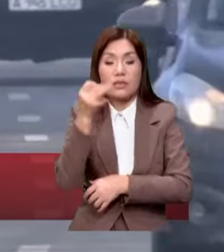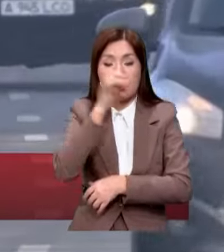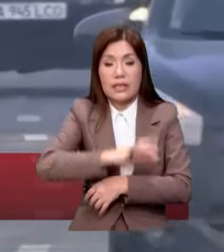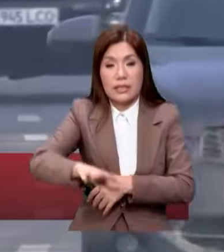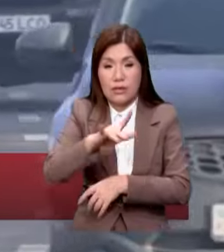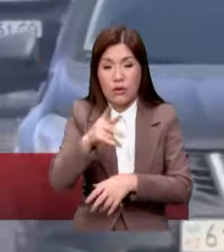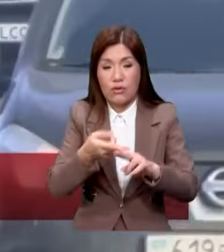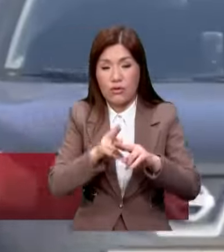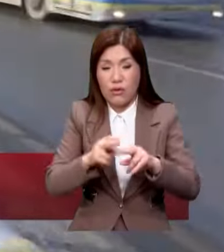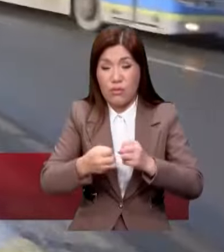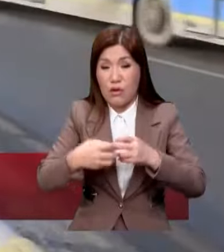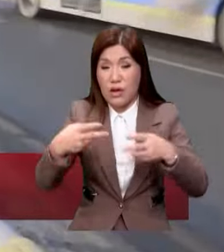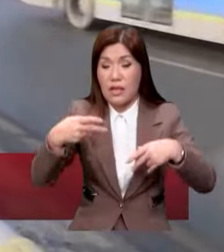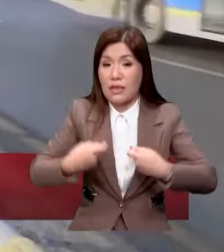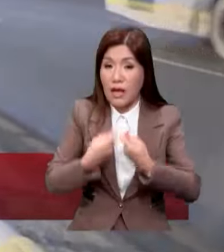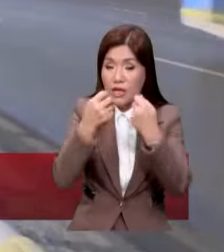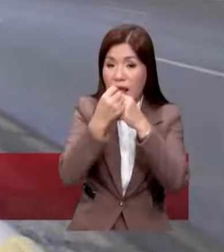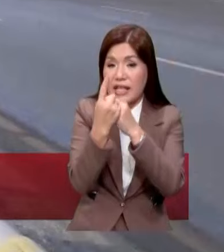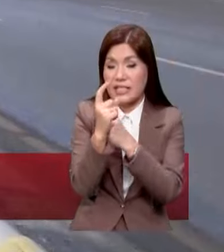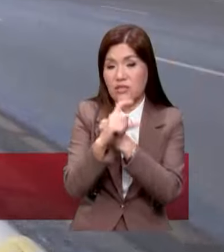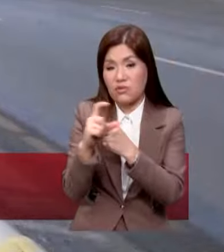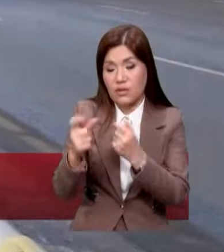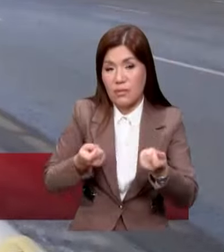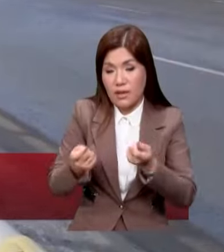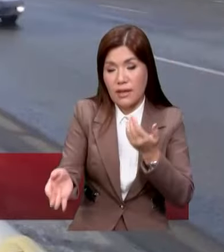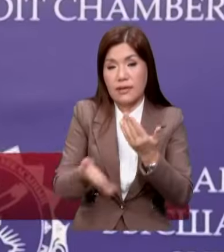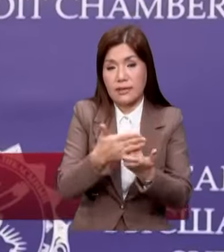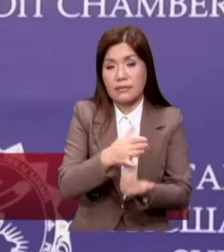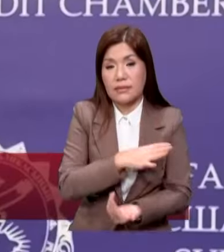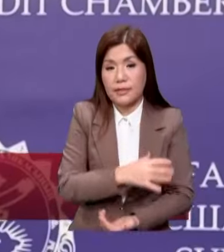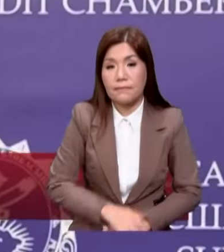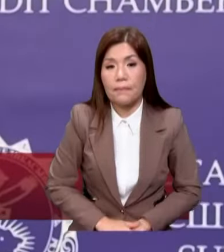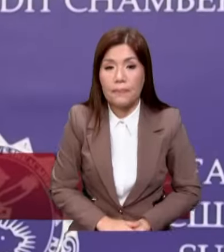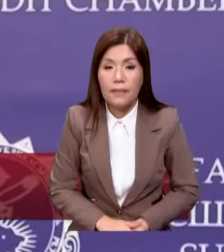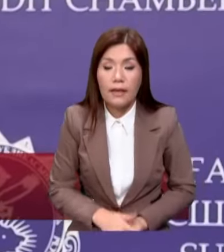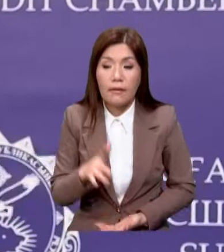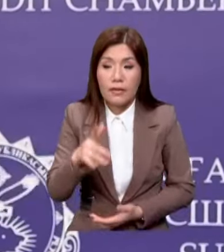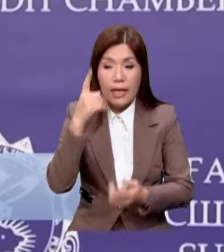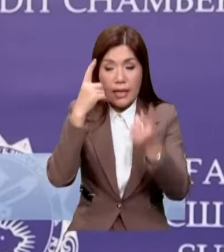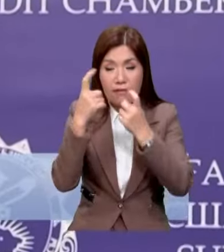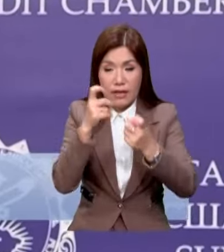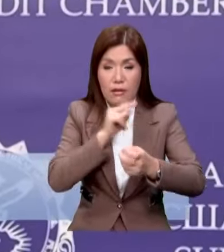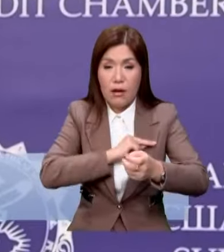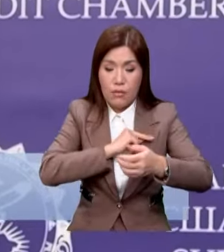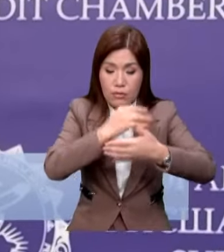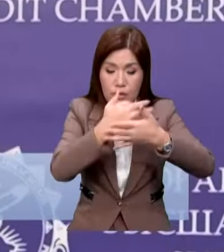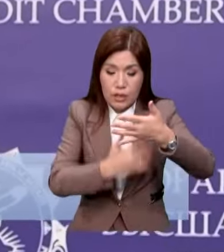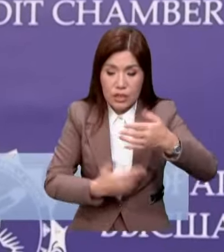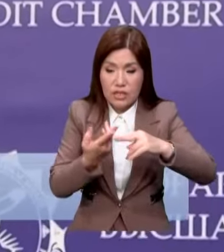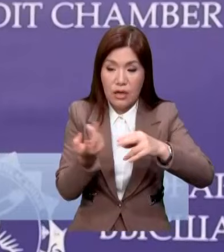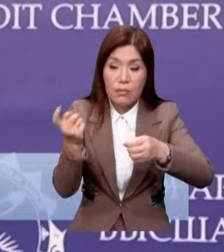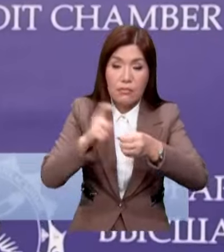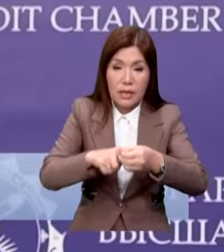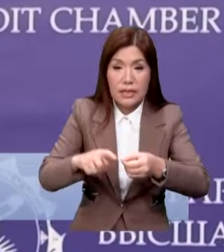Допустившие такой беспредел 11 должностных лиц привлечены к ответственности. Доработана информационная система регистра прикрепленного